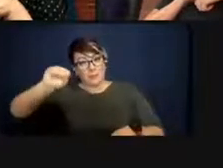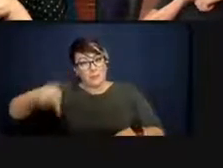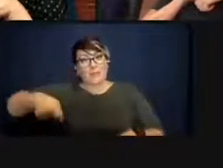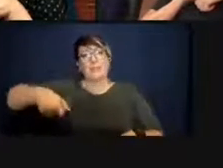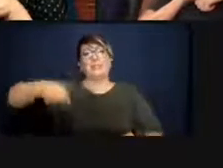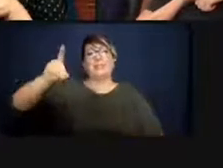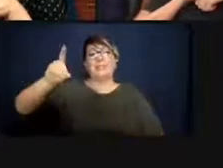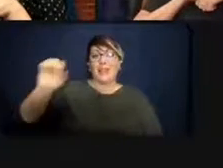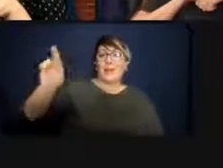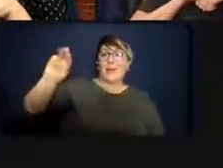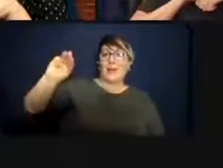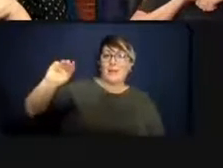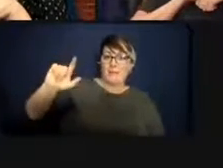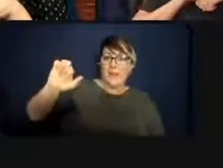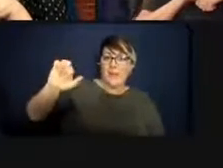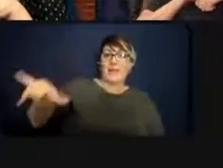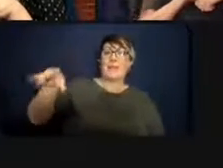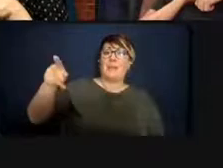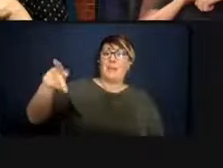فتفضلوا.